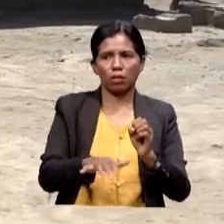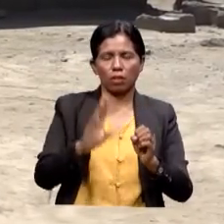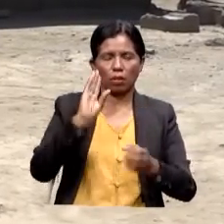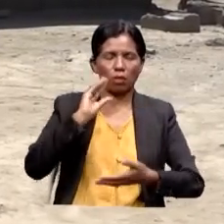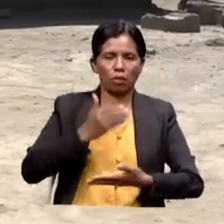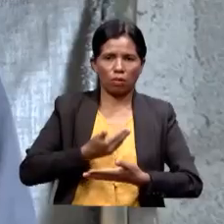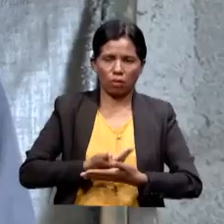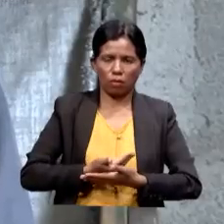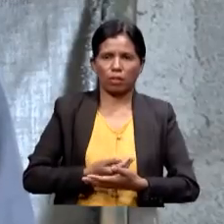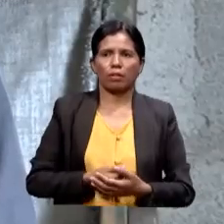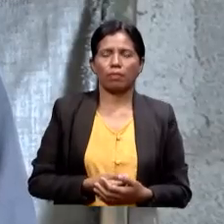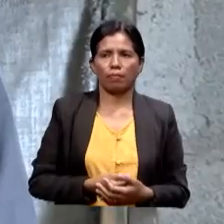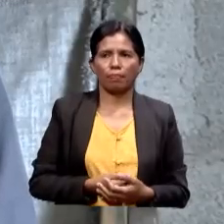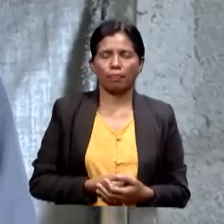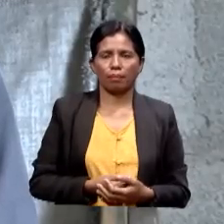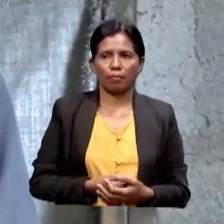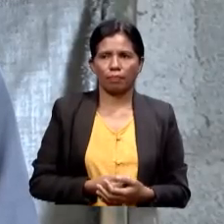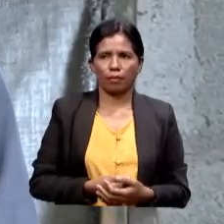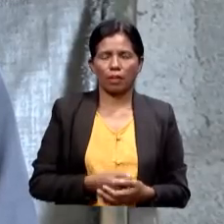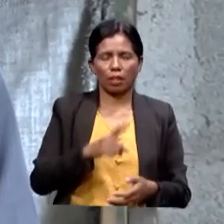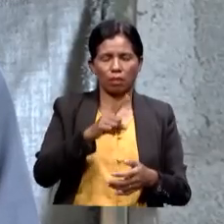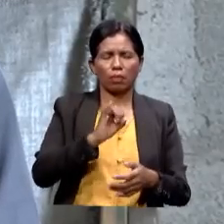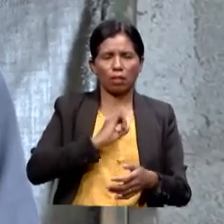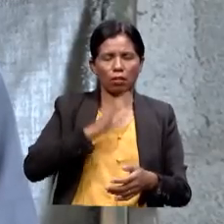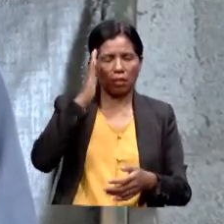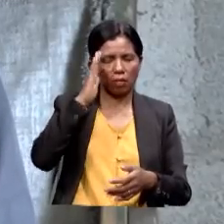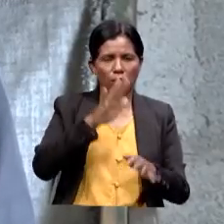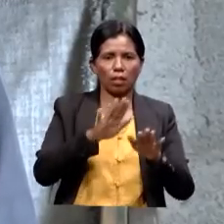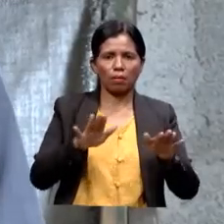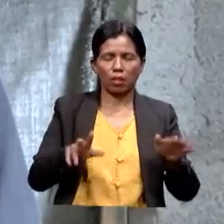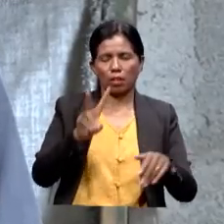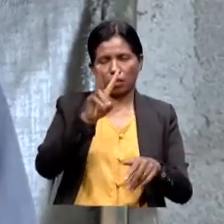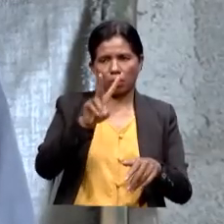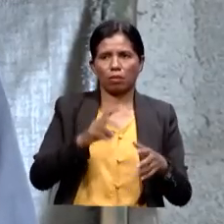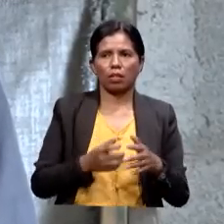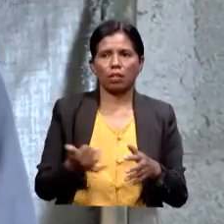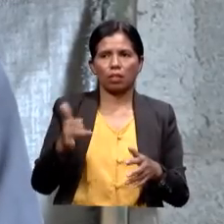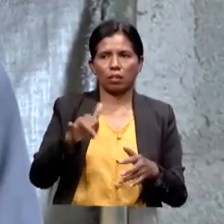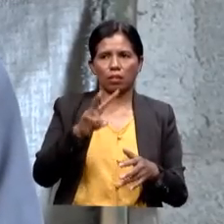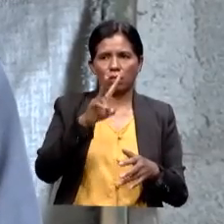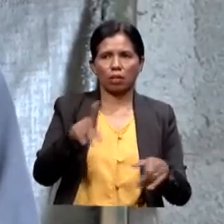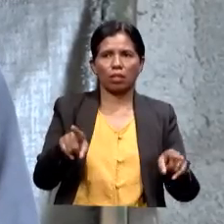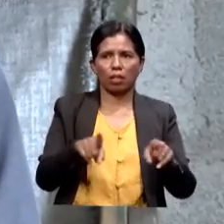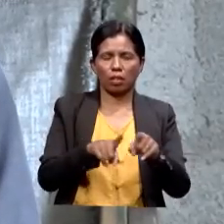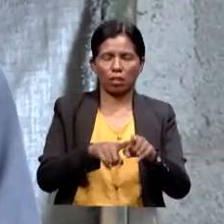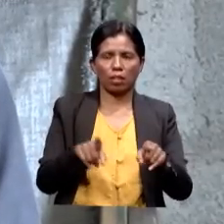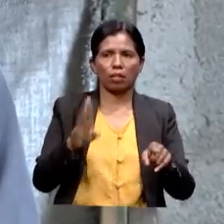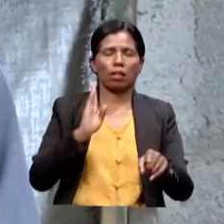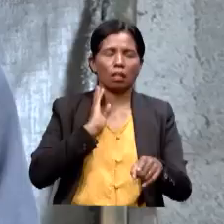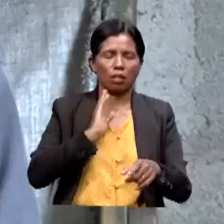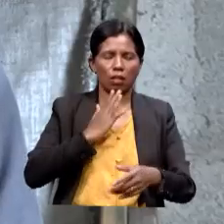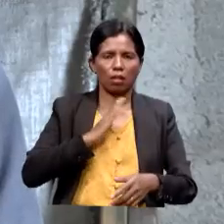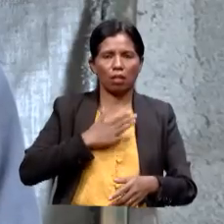bia. I datang a hau hanoin diu labar na rua tamsere. Sin rua hanisano sauni alin. Hau hanoin